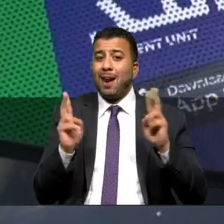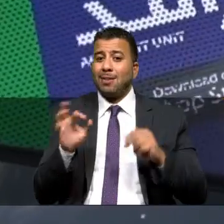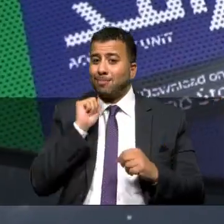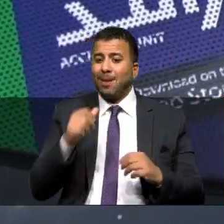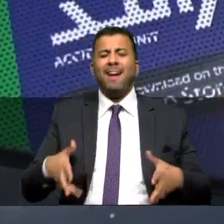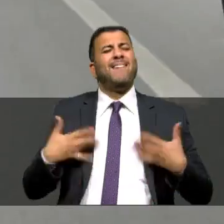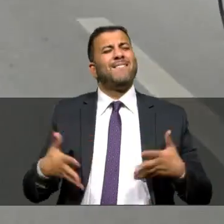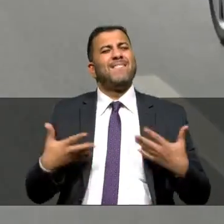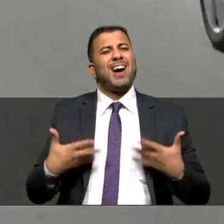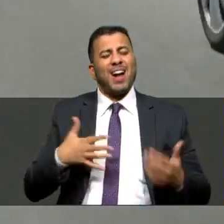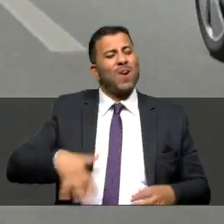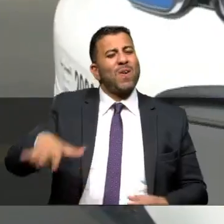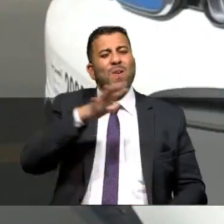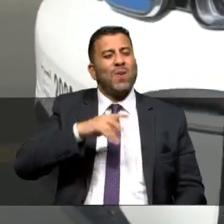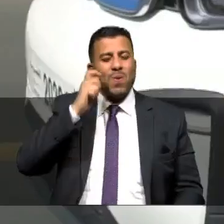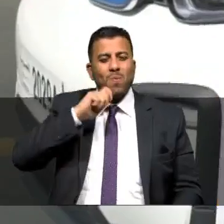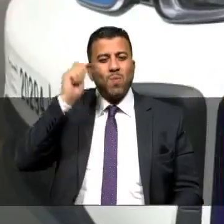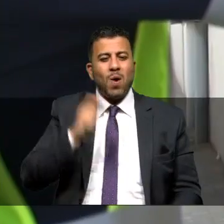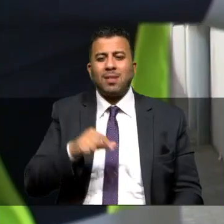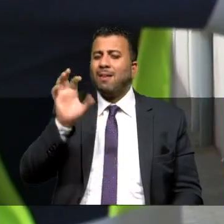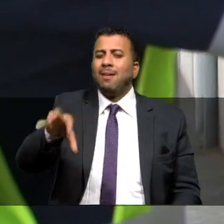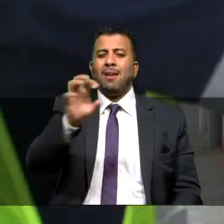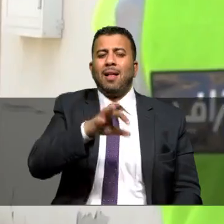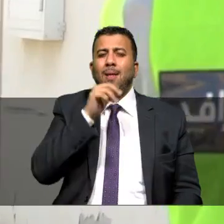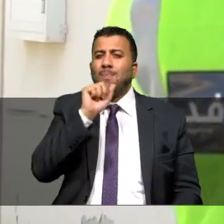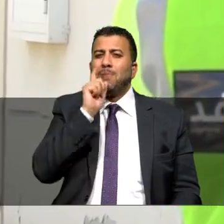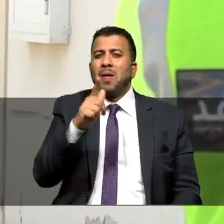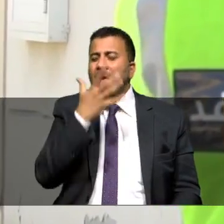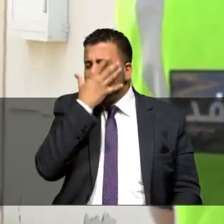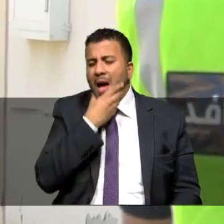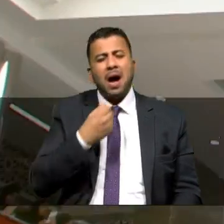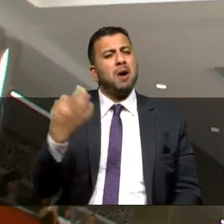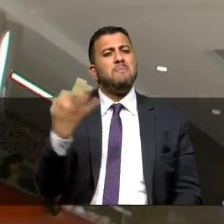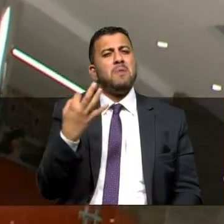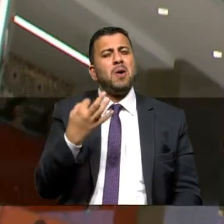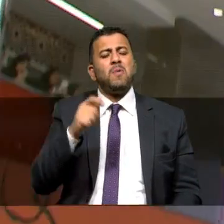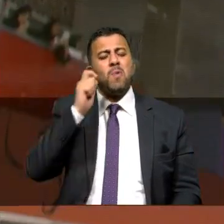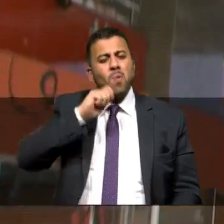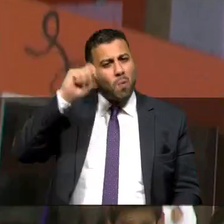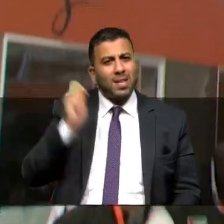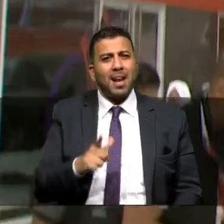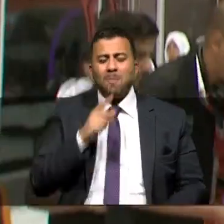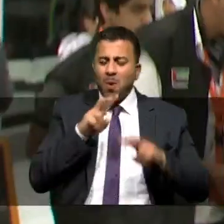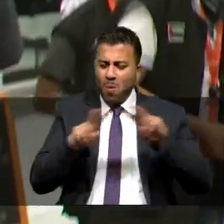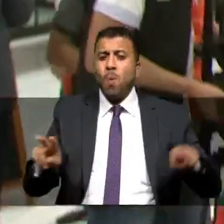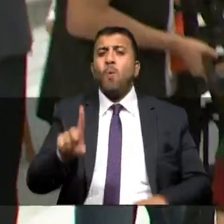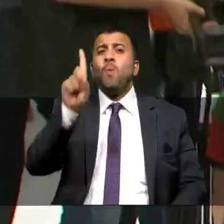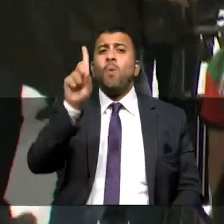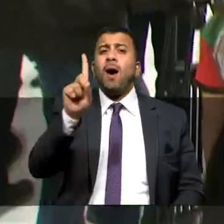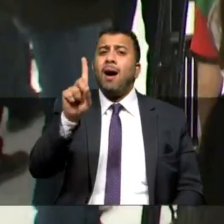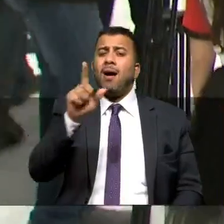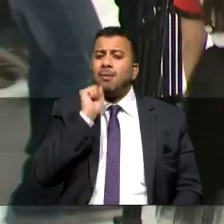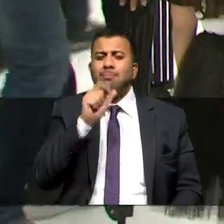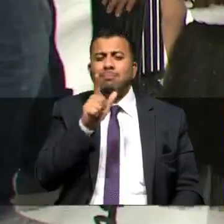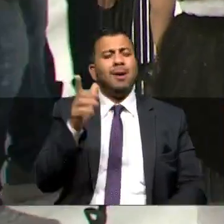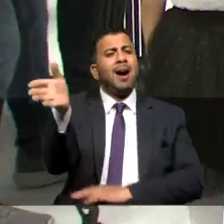فرحة جميع المواطنين في كل مكان، وترسم أروع اللوحات الوطنية التي يتوحد فيها الجميع